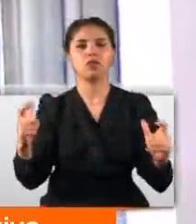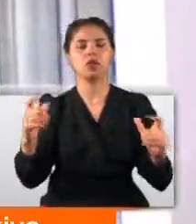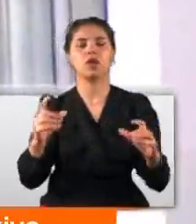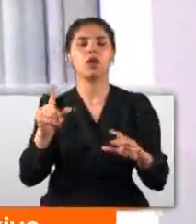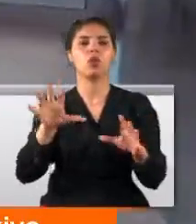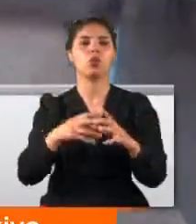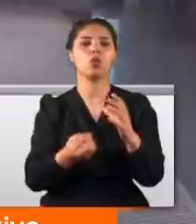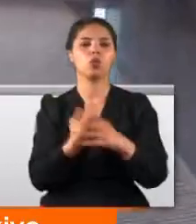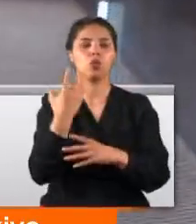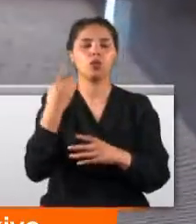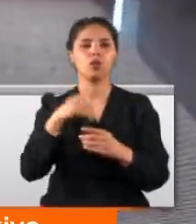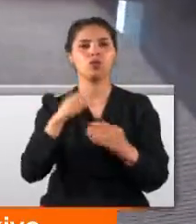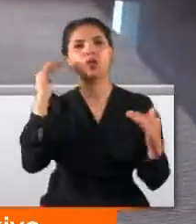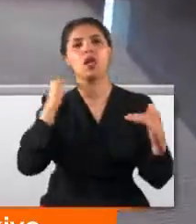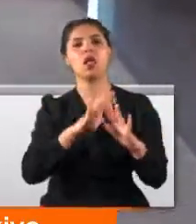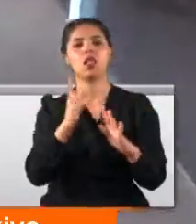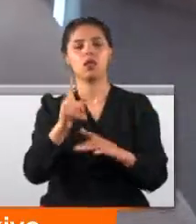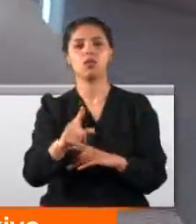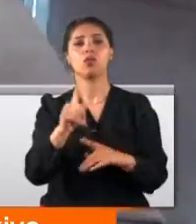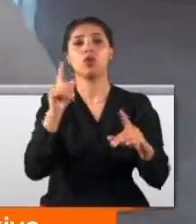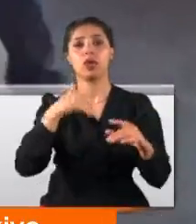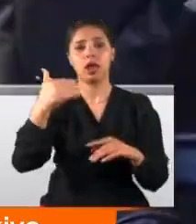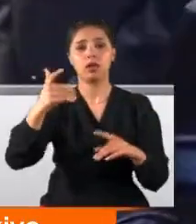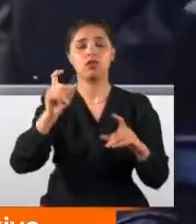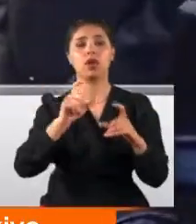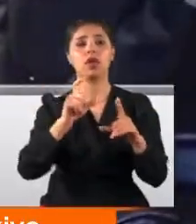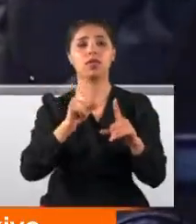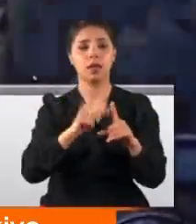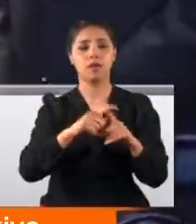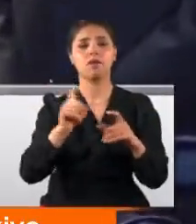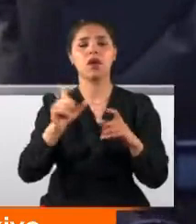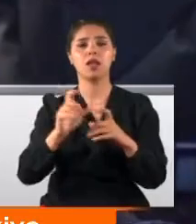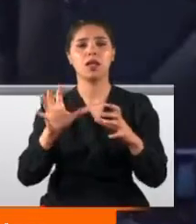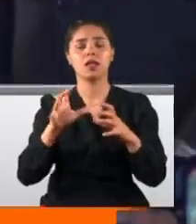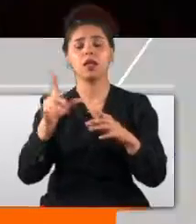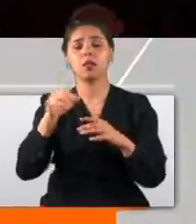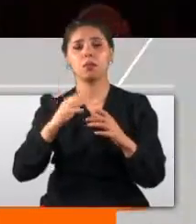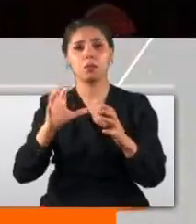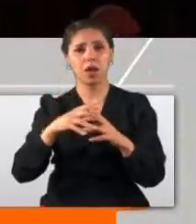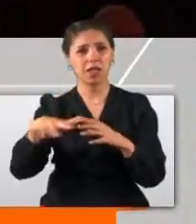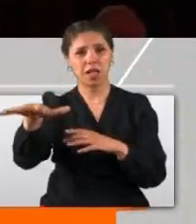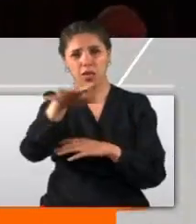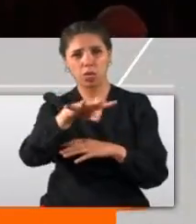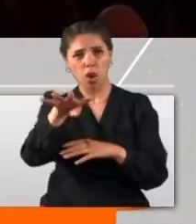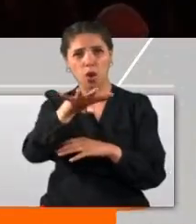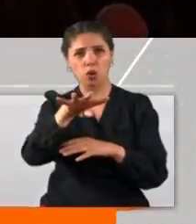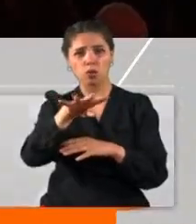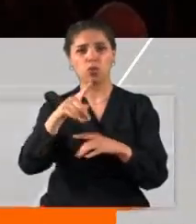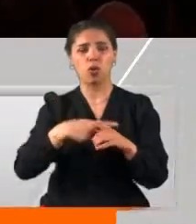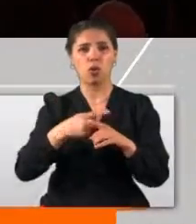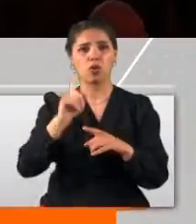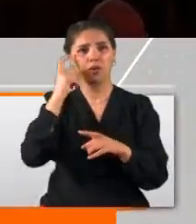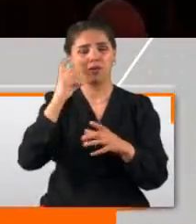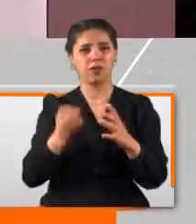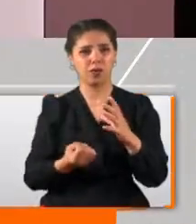üzerinden ters düştü. Gelecek Deva ve Saadet Partisi ortak grup için yola çıktı. Ama bu konuda yaptığımız